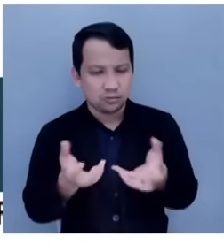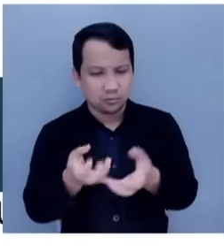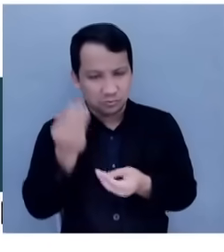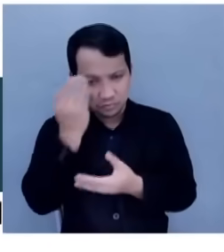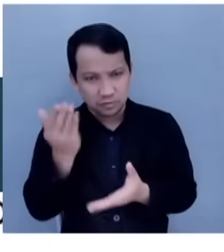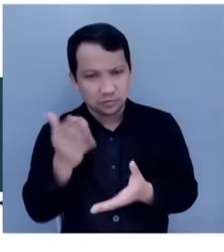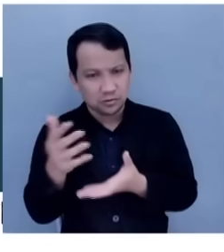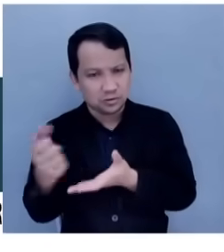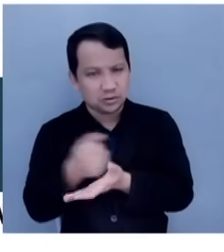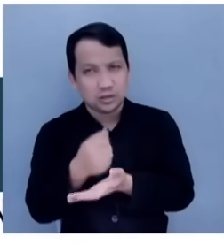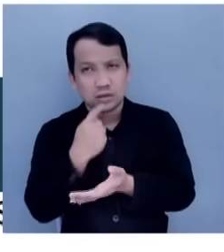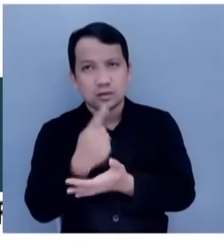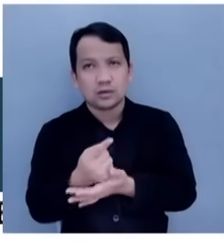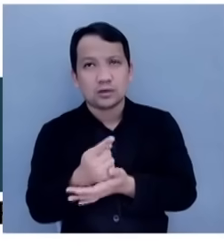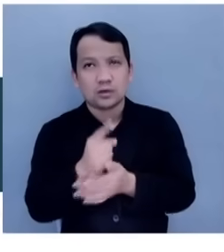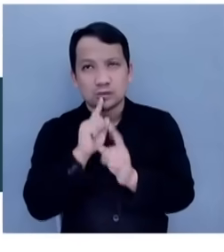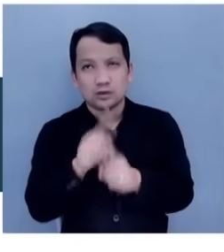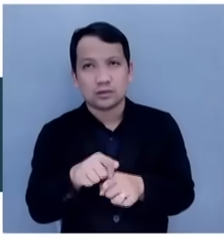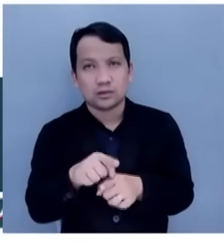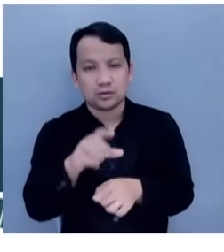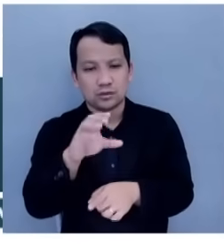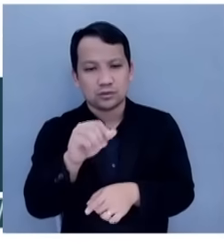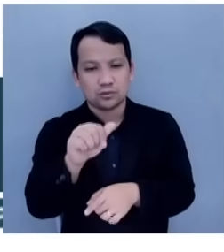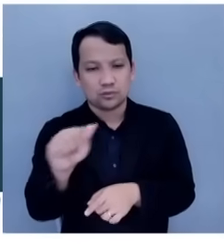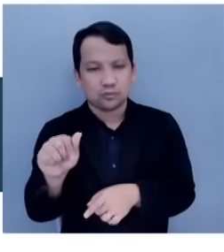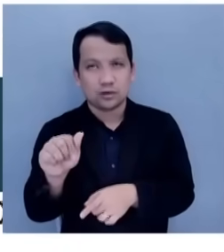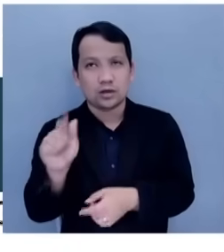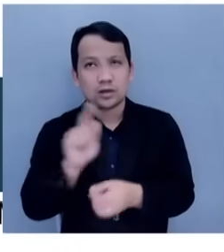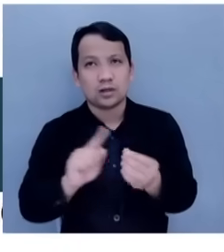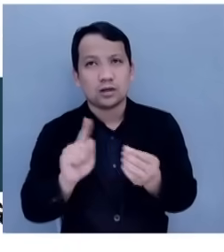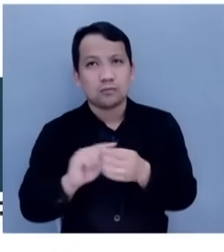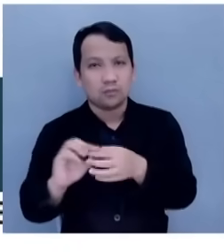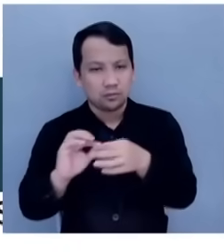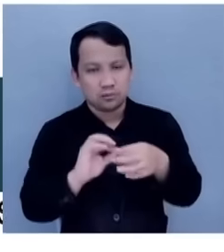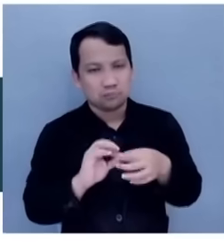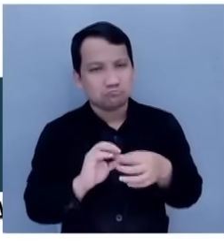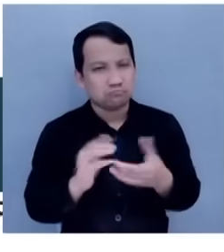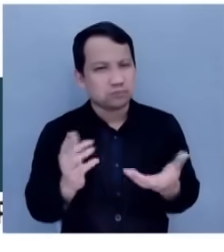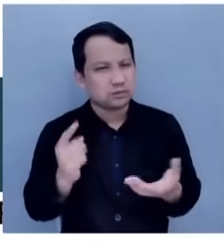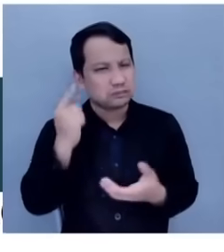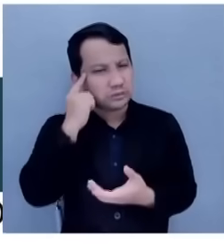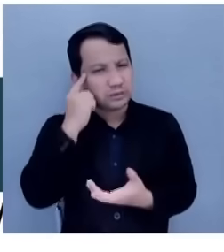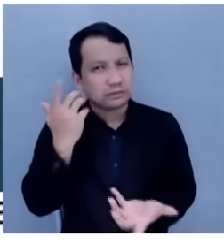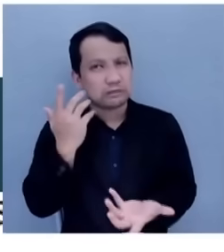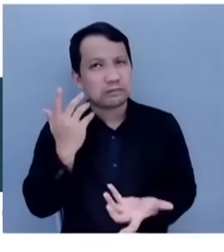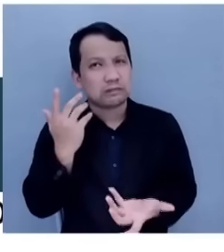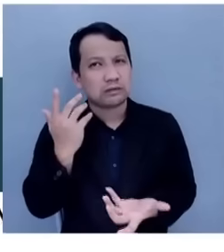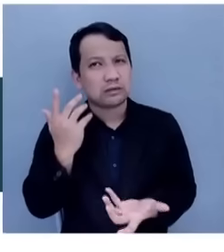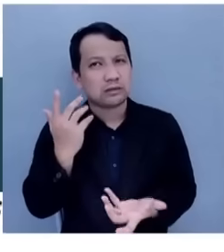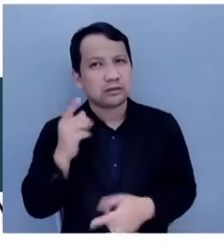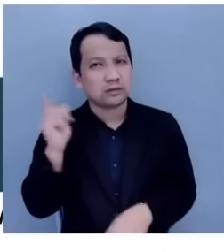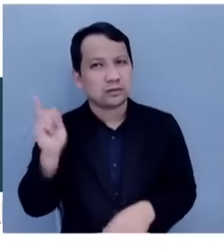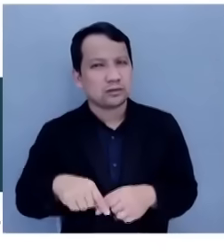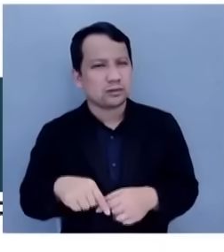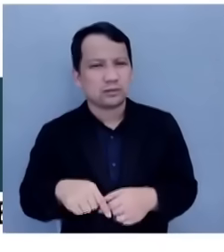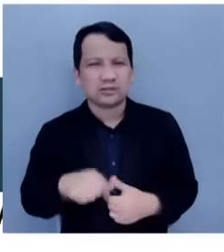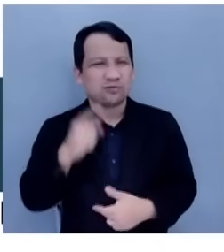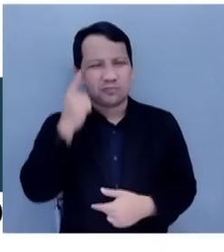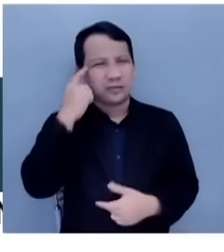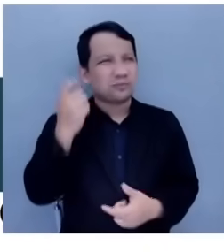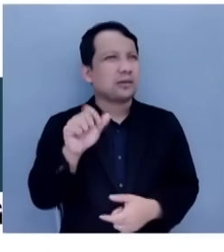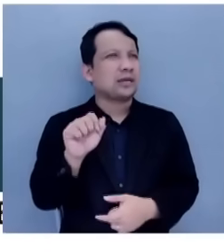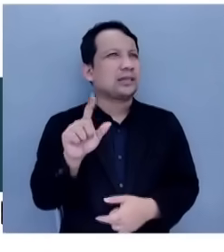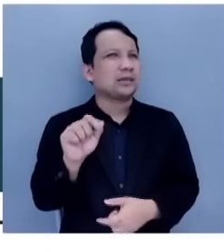makuha, no, yung report ng COA kaugnay nito. So hindi ko talaga ma-imagine, ano, 11